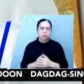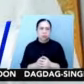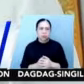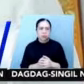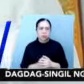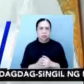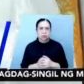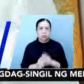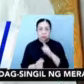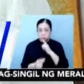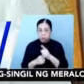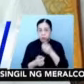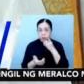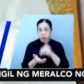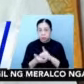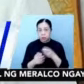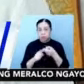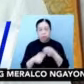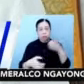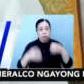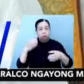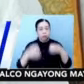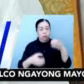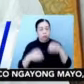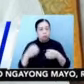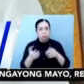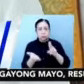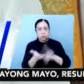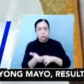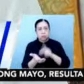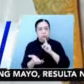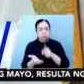docs galing sa court. Naka-sign talaga doon